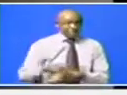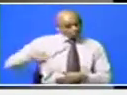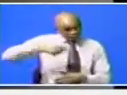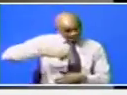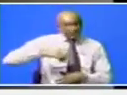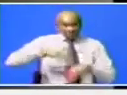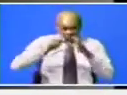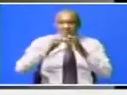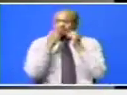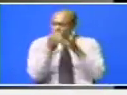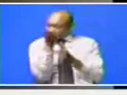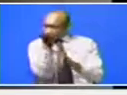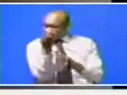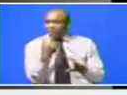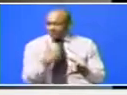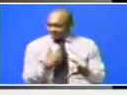some vital leads